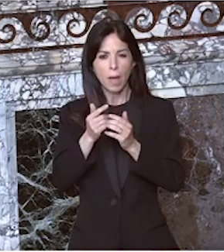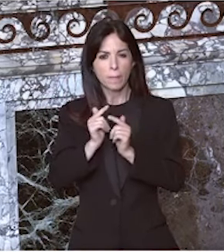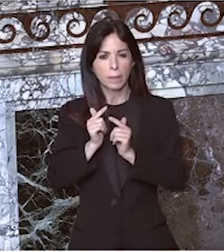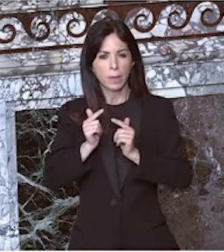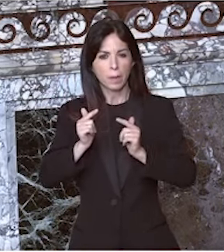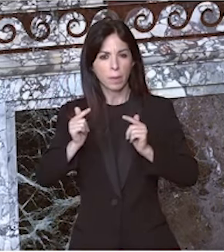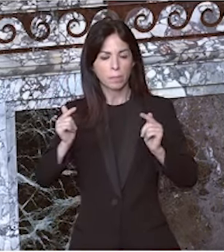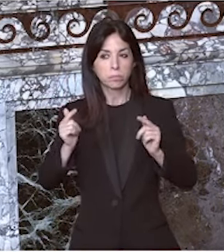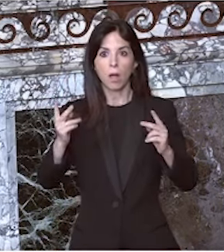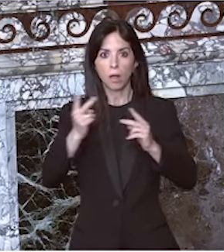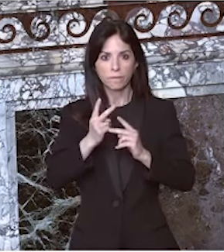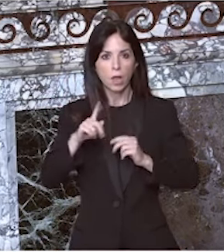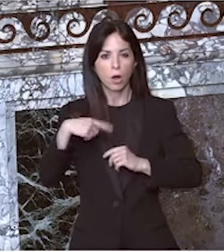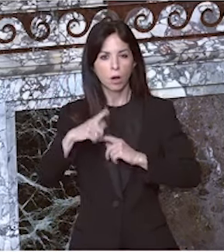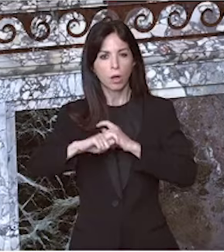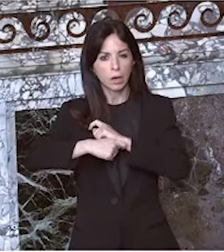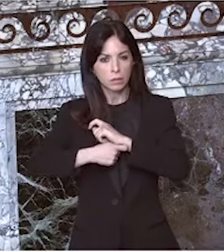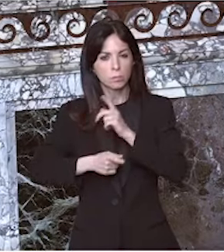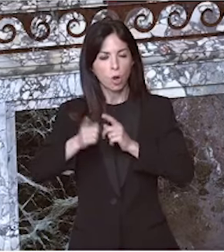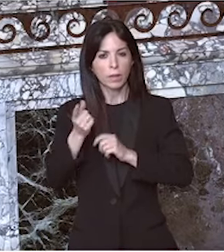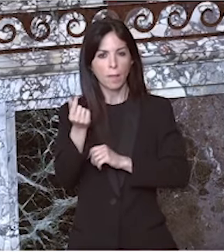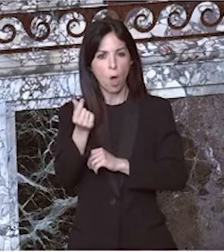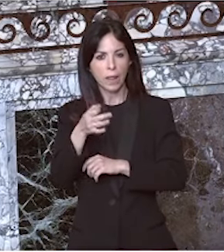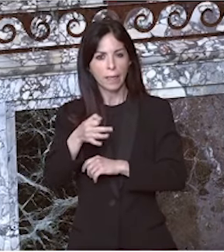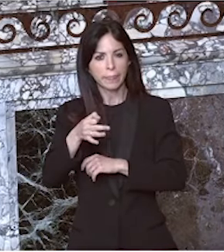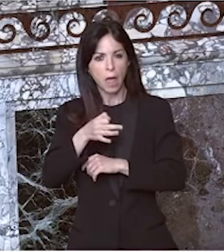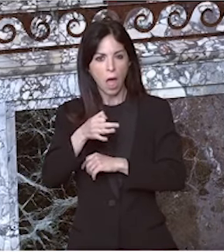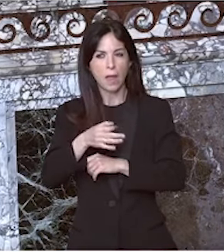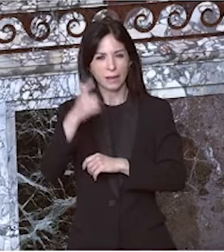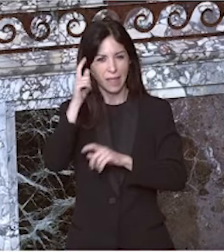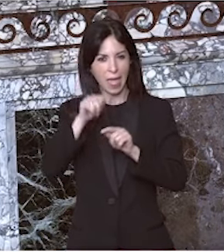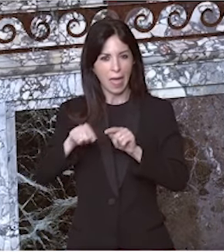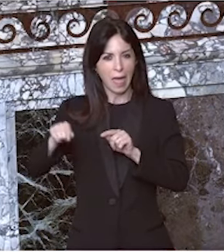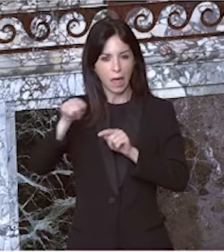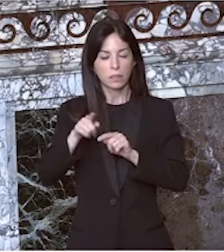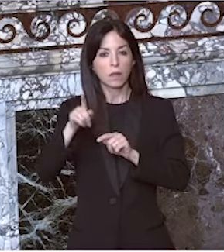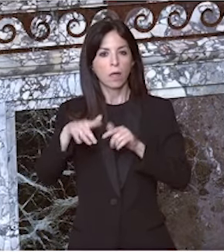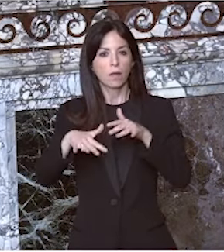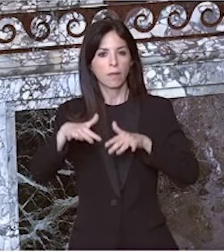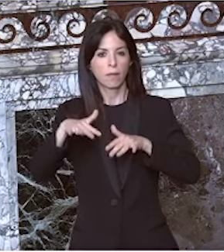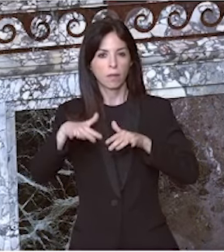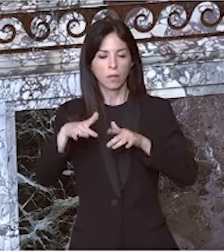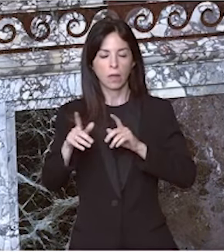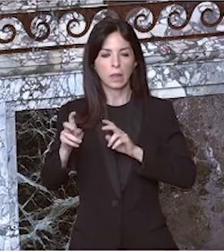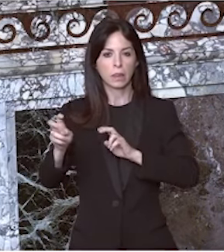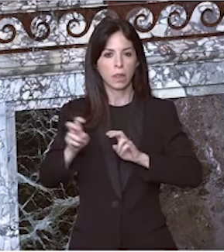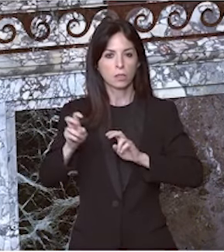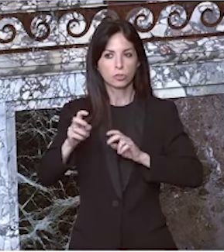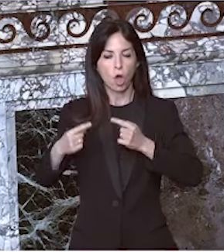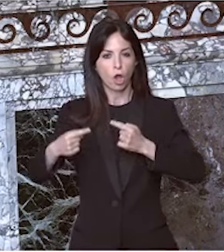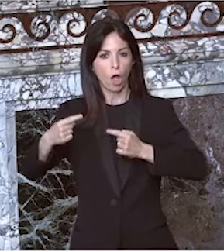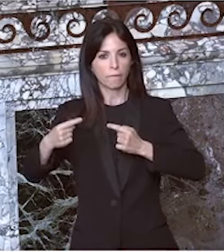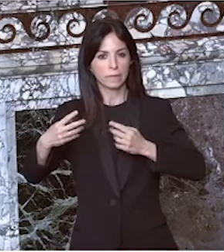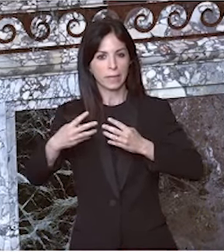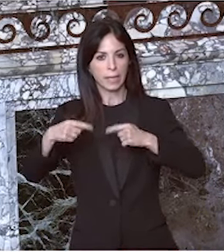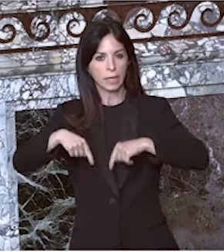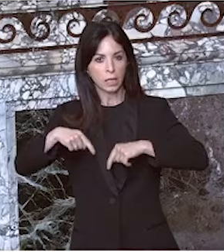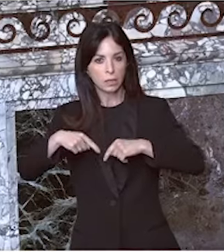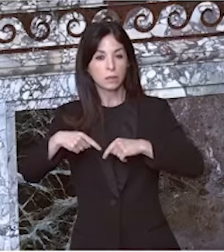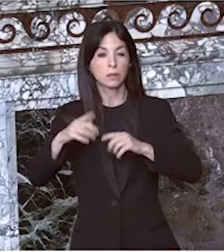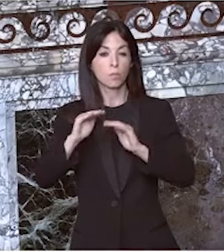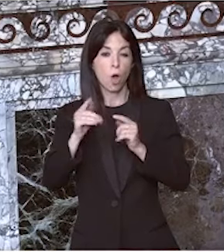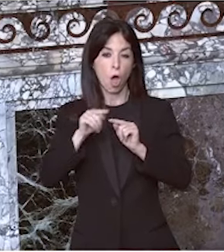tono ancora restrittivo della politica monetaria in molti paesi e l'incertezza provocata dalle tensioni e dai conflitti in atto in più